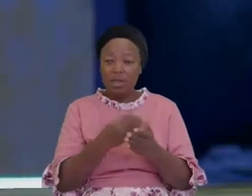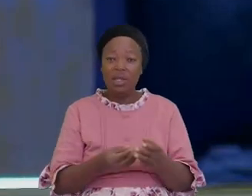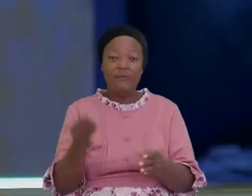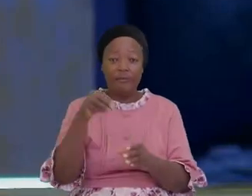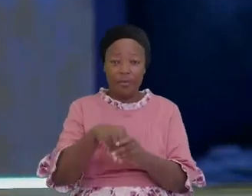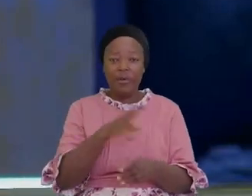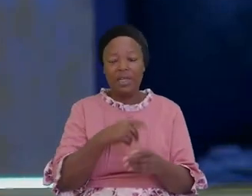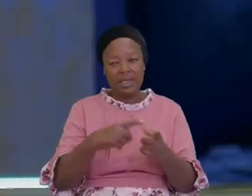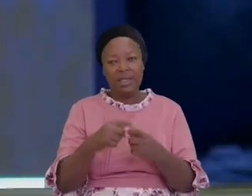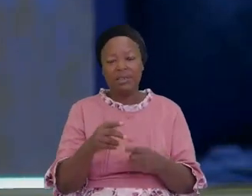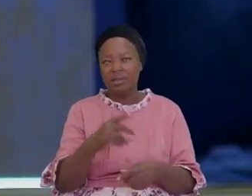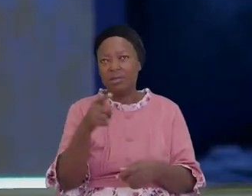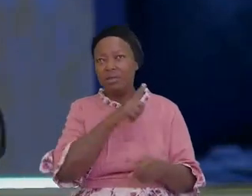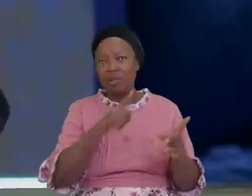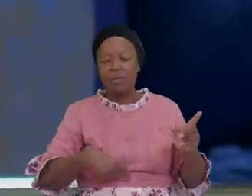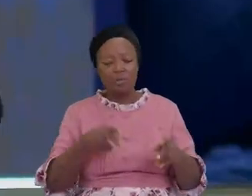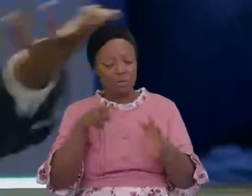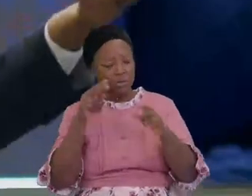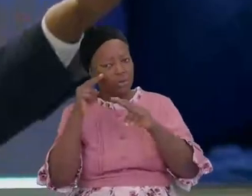Et Dieu m'a donné une révélation.